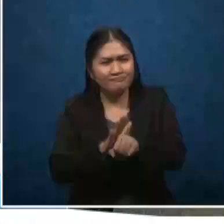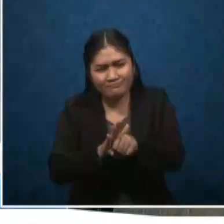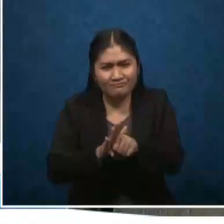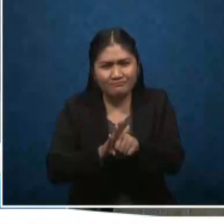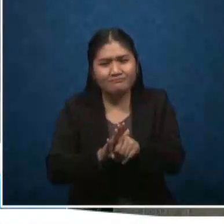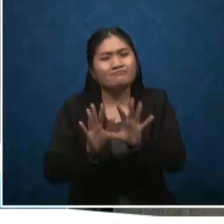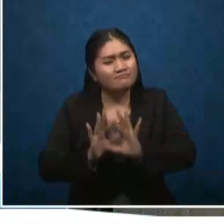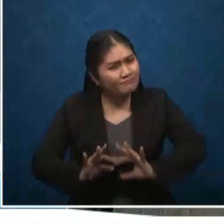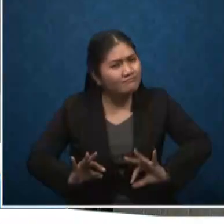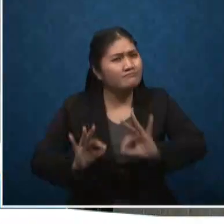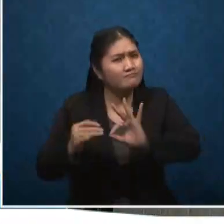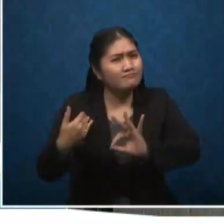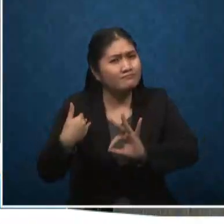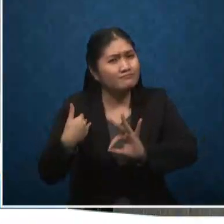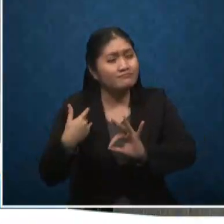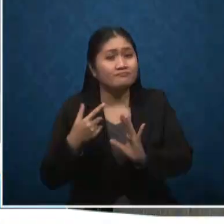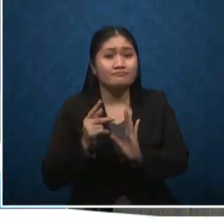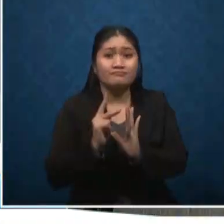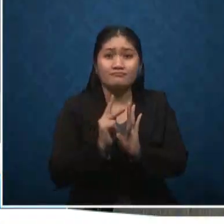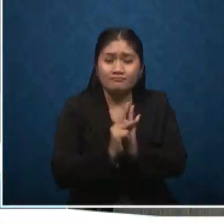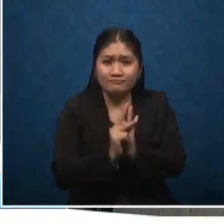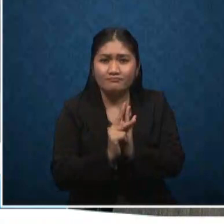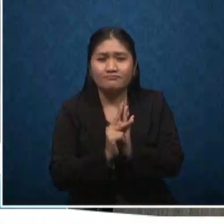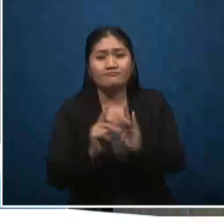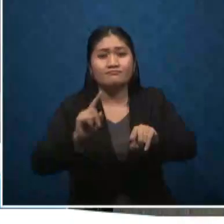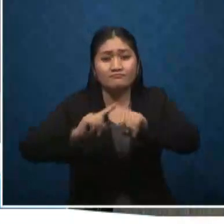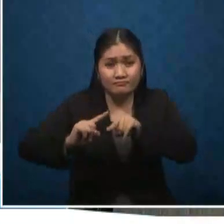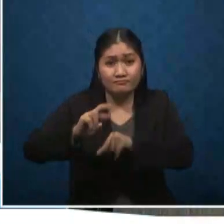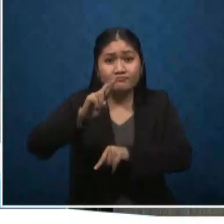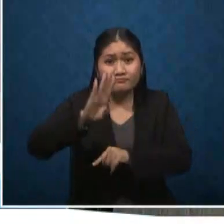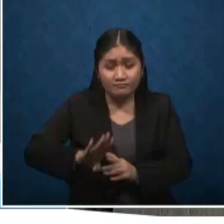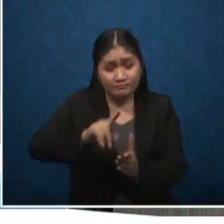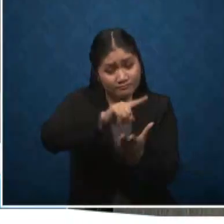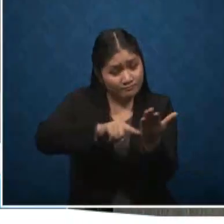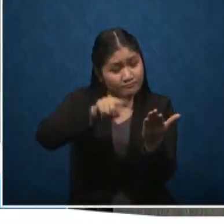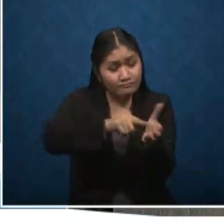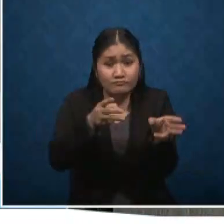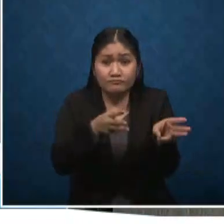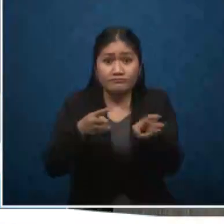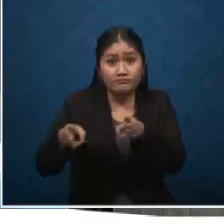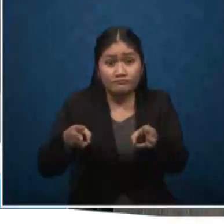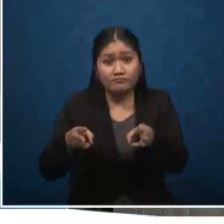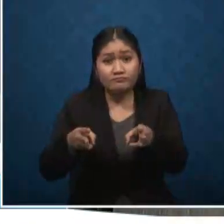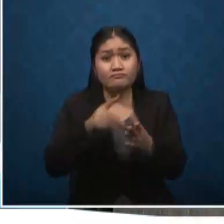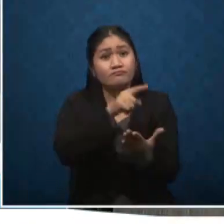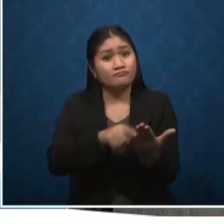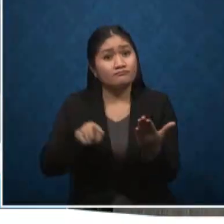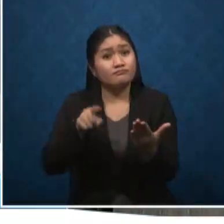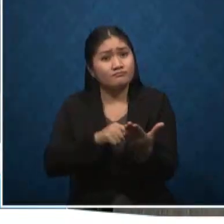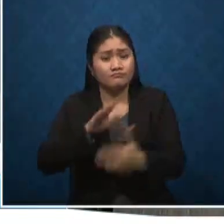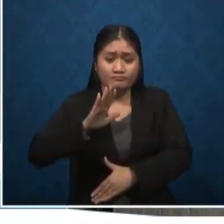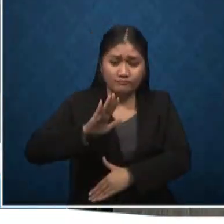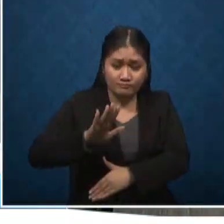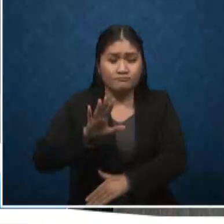เรื่องของกติกาเรื่องระบบเลือกตั้งเรื่องวิธีการเลือกตั้งเรื่องข้อห้าม